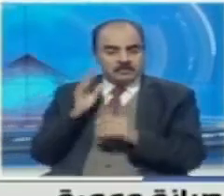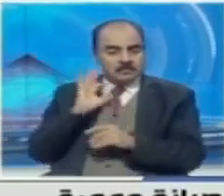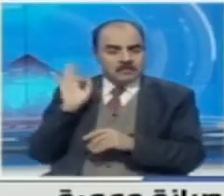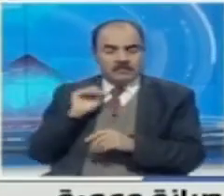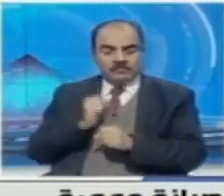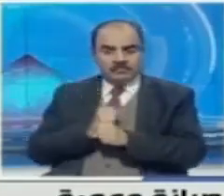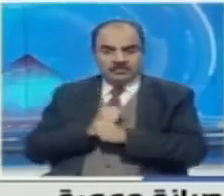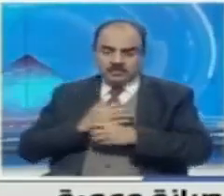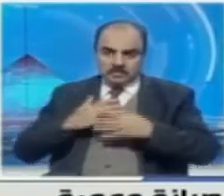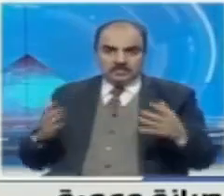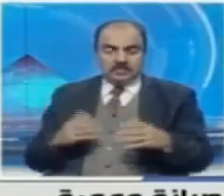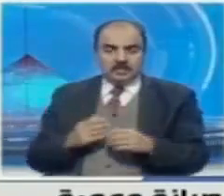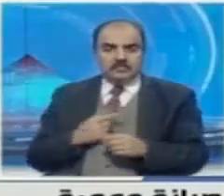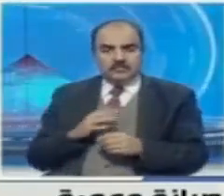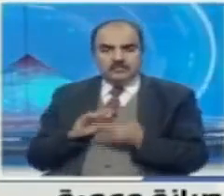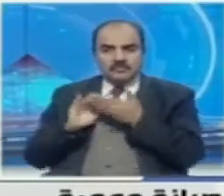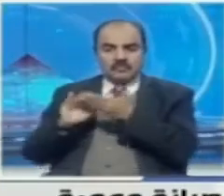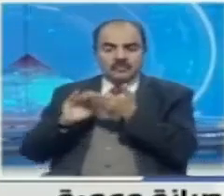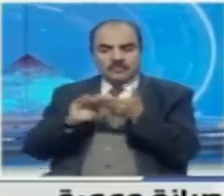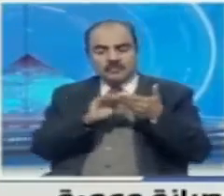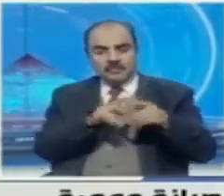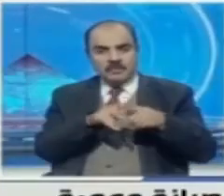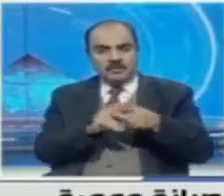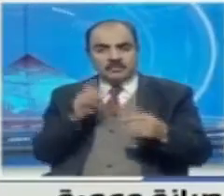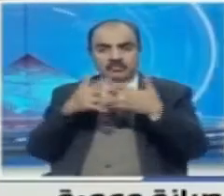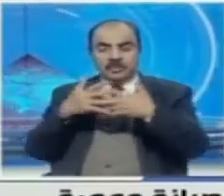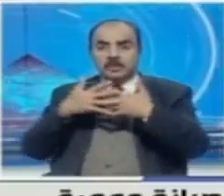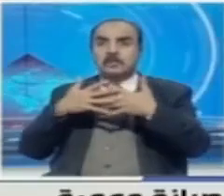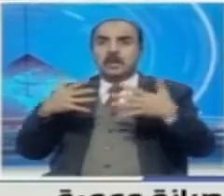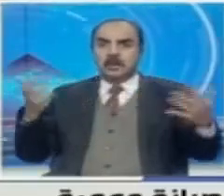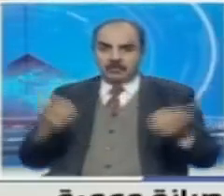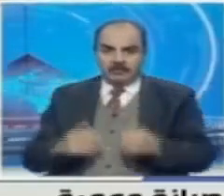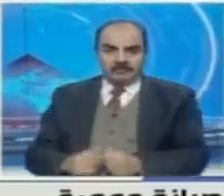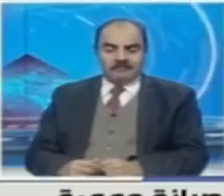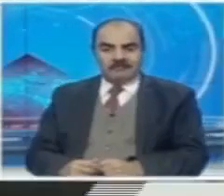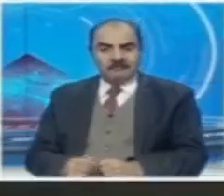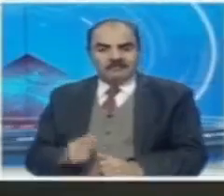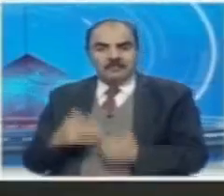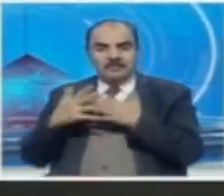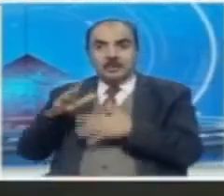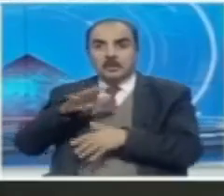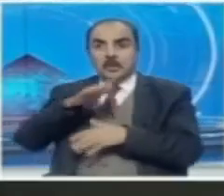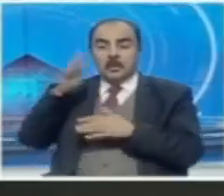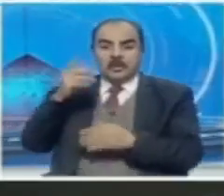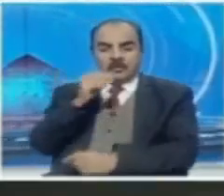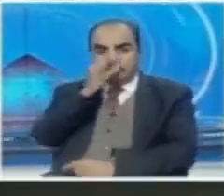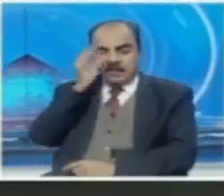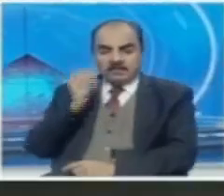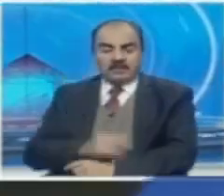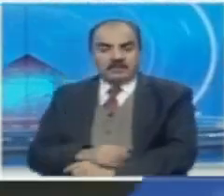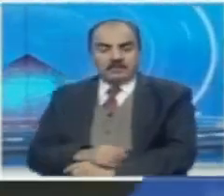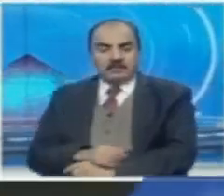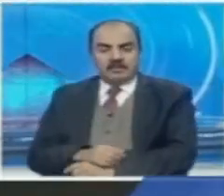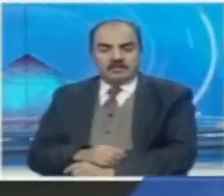مكان بنقدر نقدم خدمات الصيانة لشركات كبرى، وده معناه أن الشركات كبرى زي